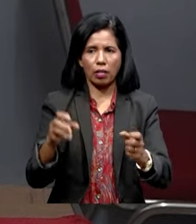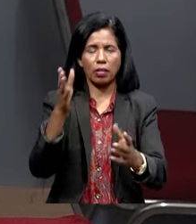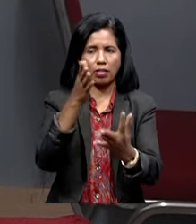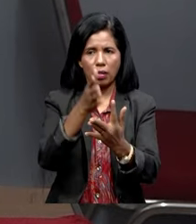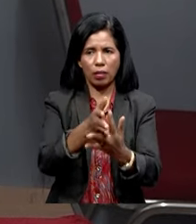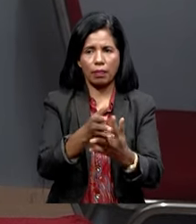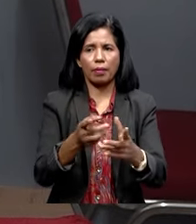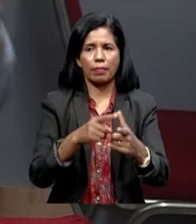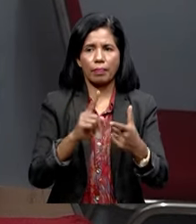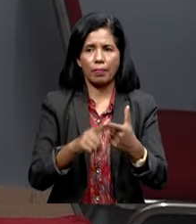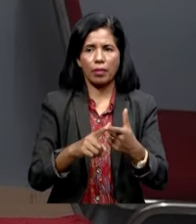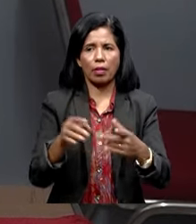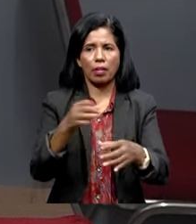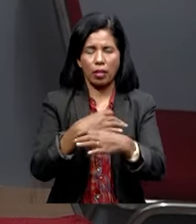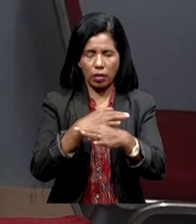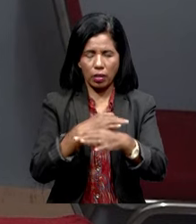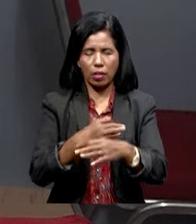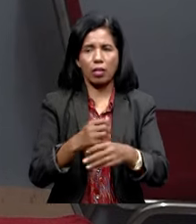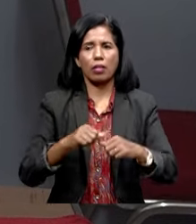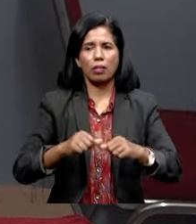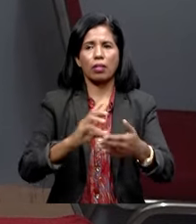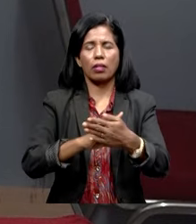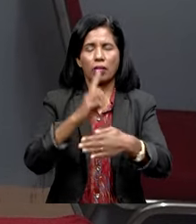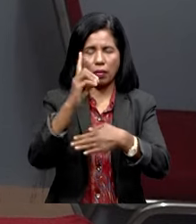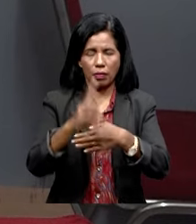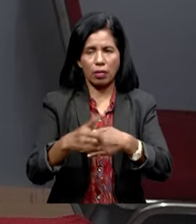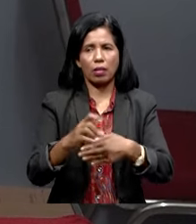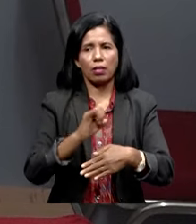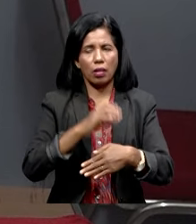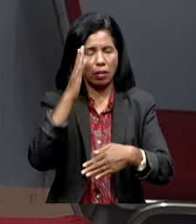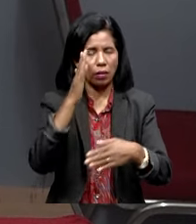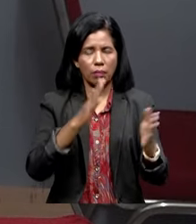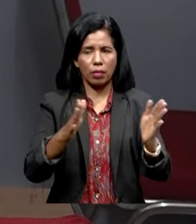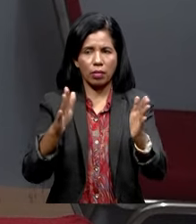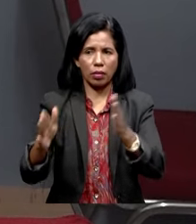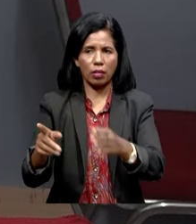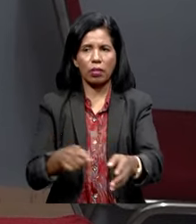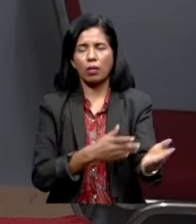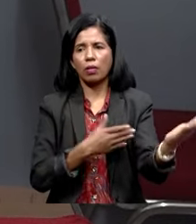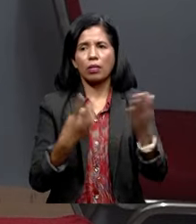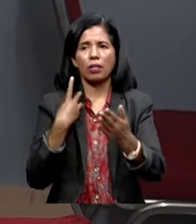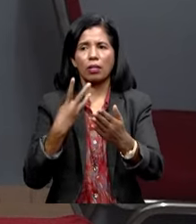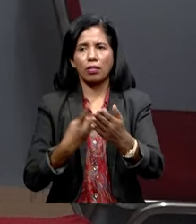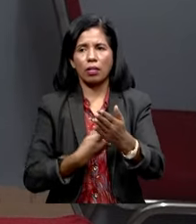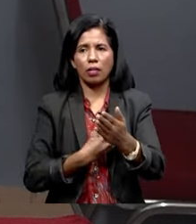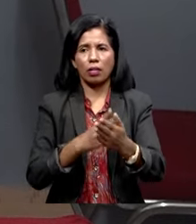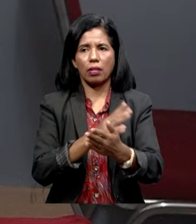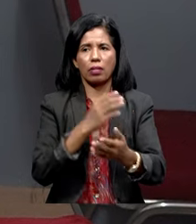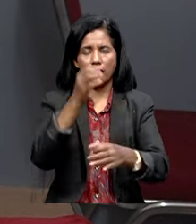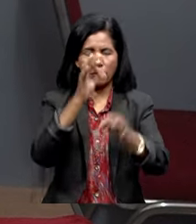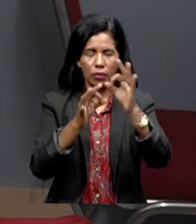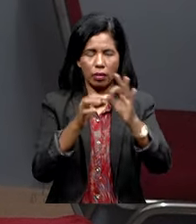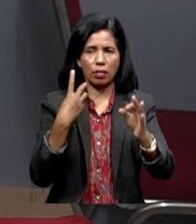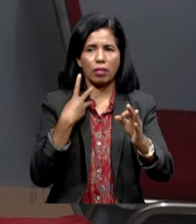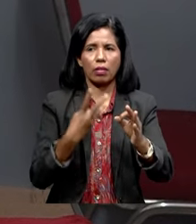dadak hadia dadak i desenvolve dadak awa nen kata proses ser nema sei lori ita ba fazer nebe ke ita fiar kata